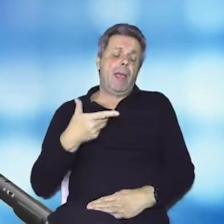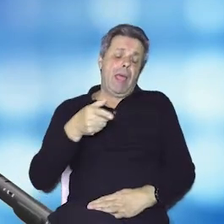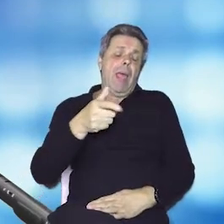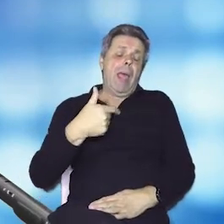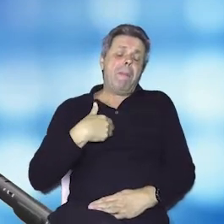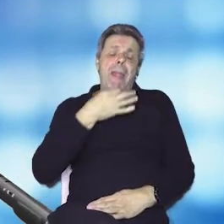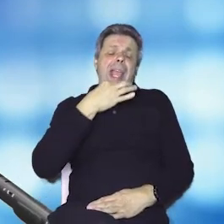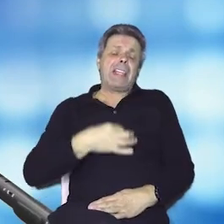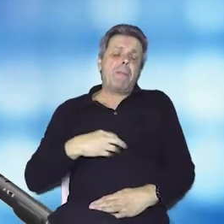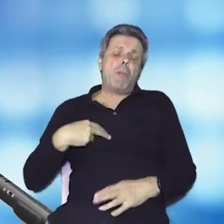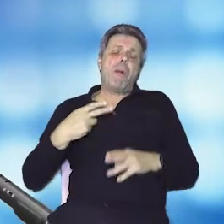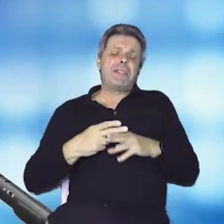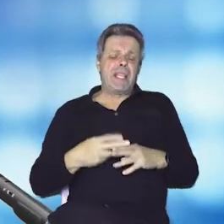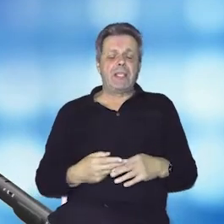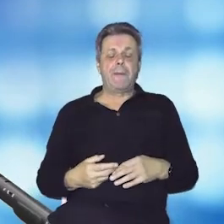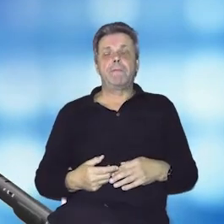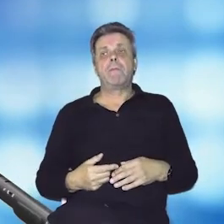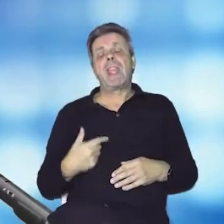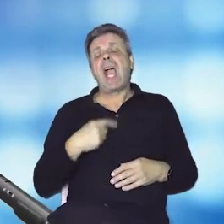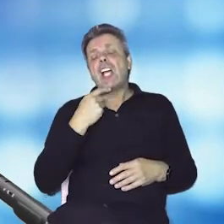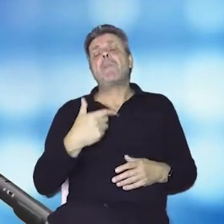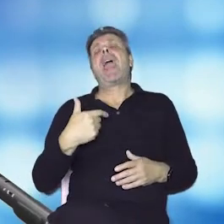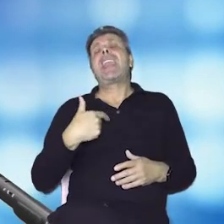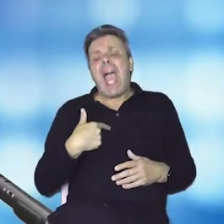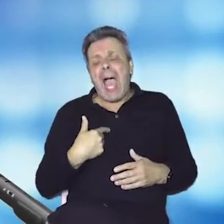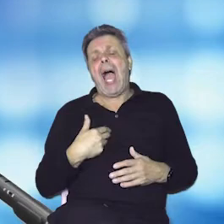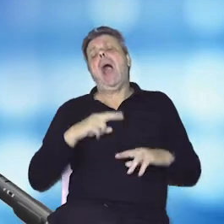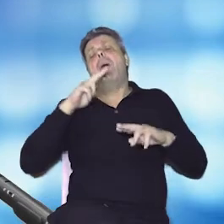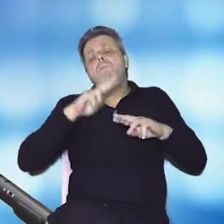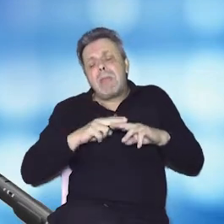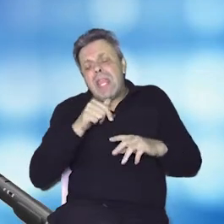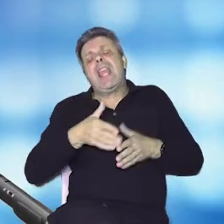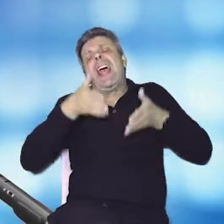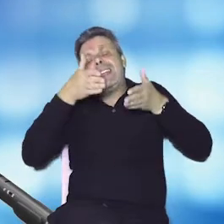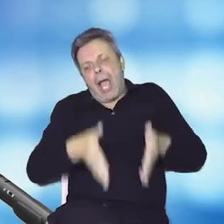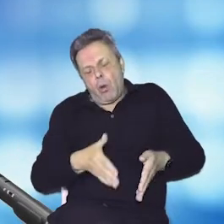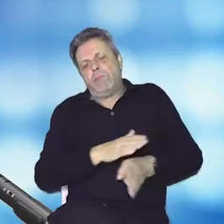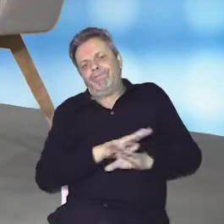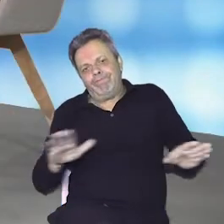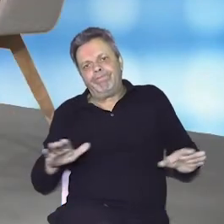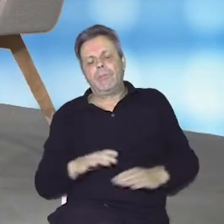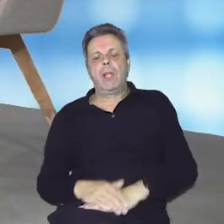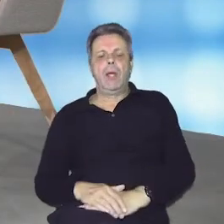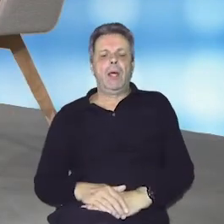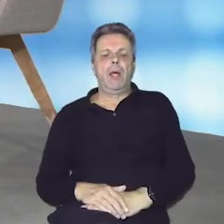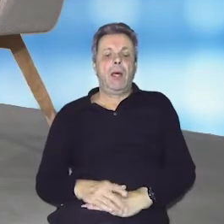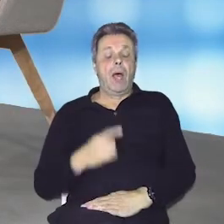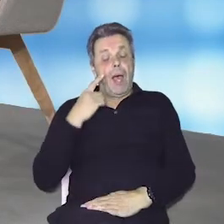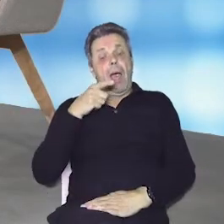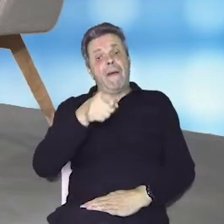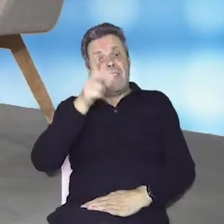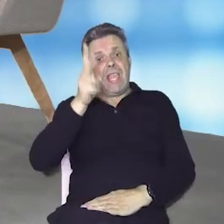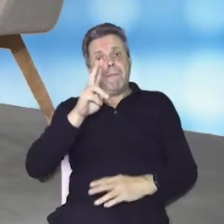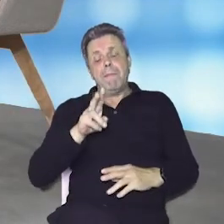pacijentice, ja kažem ja bih to tako. Aha. Ja uvijek znači, kažem vlastiti kut gledanja, ja, pošteno. A vi